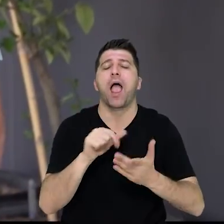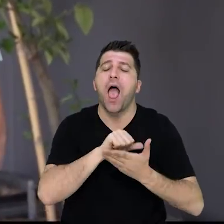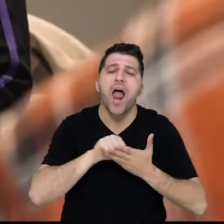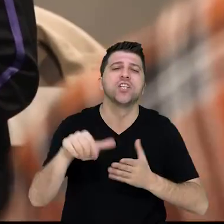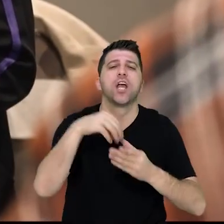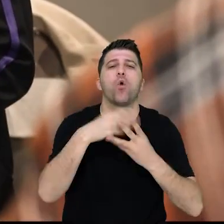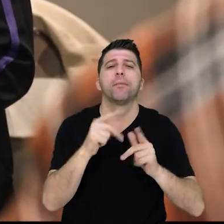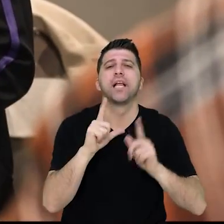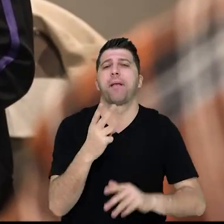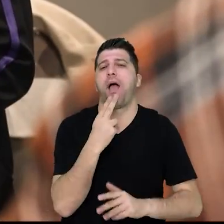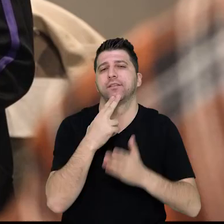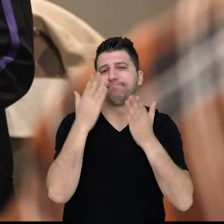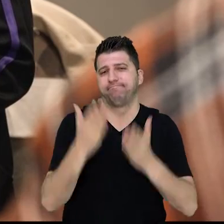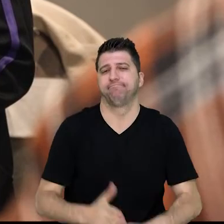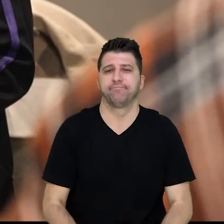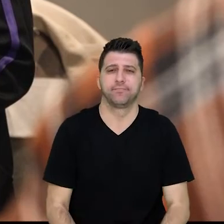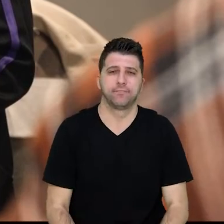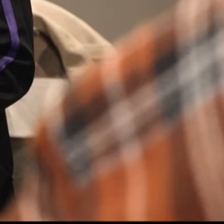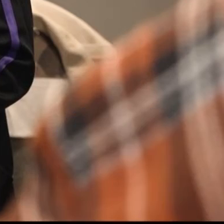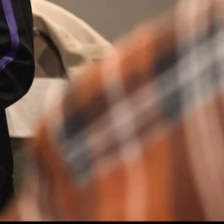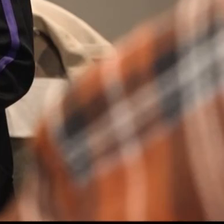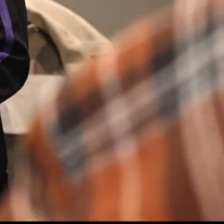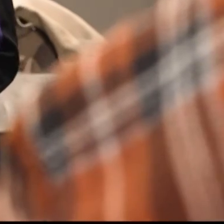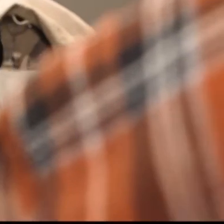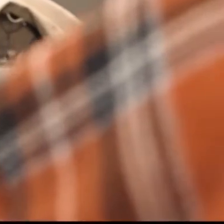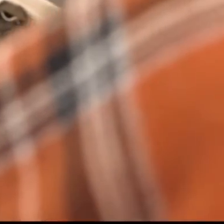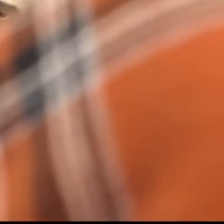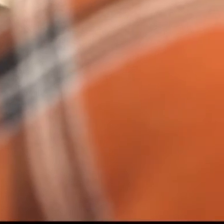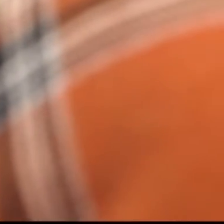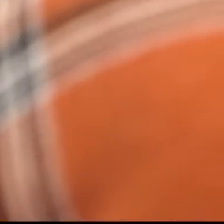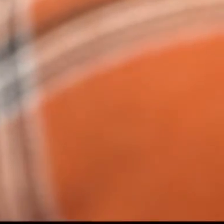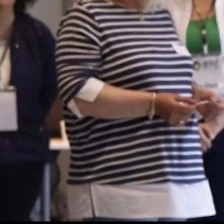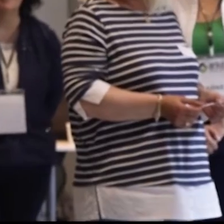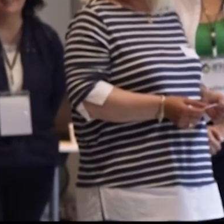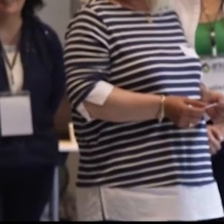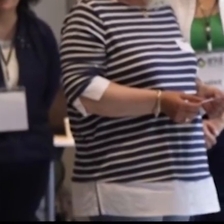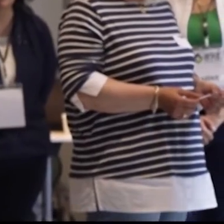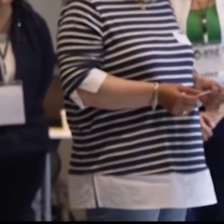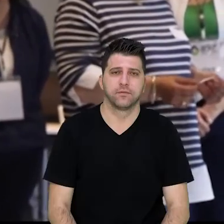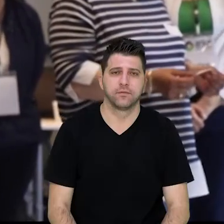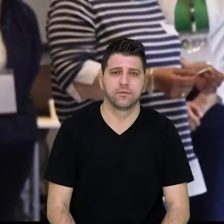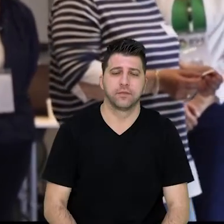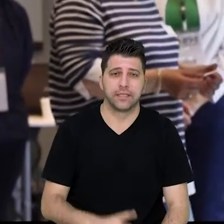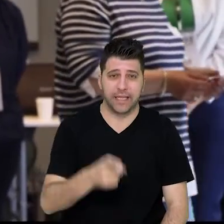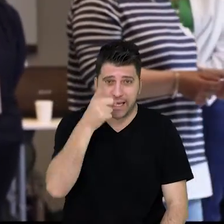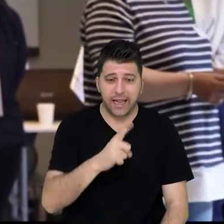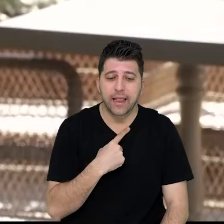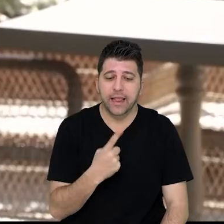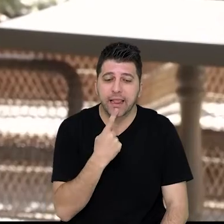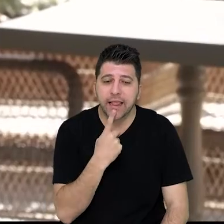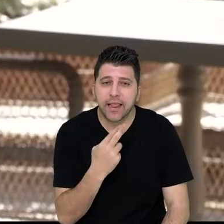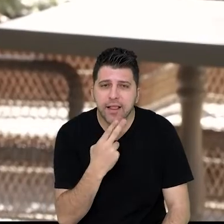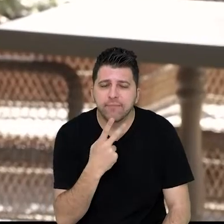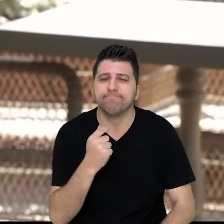şeyde olmalı kadın salonda ayaküstü konuşanlar arasında iki kadın gülüştü ilk önce dilimizi değiştireceğiz